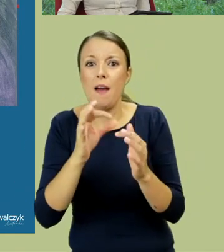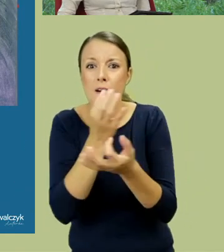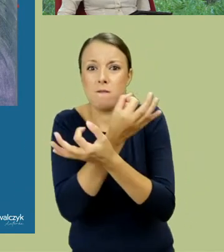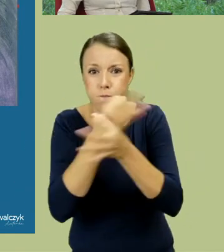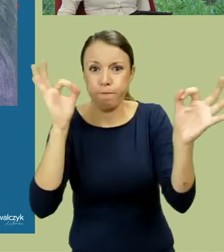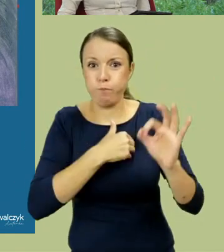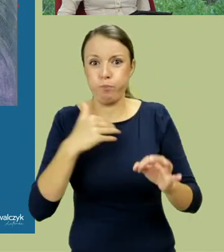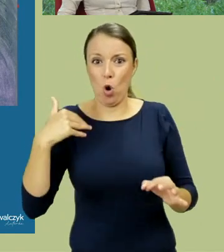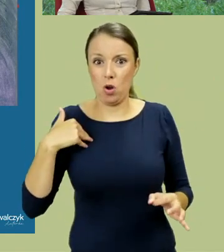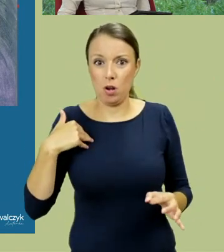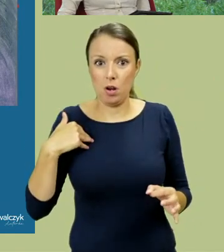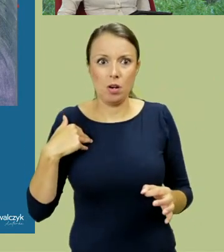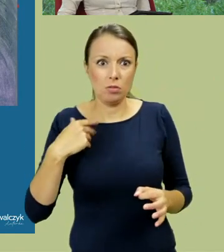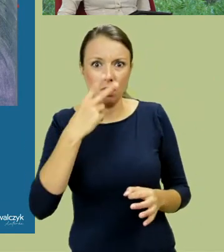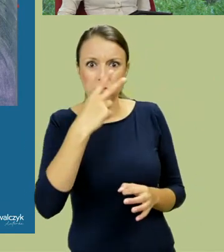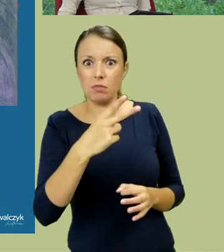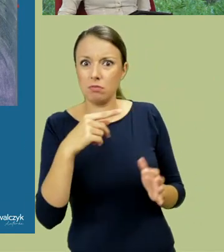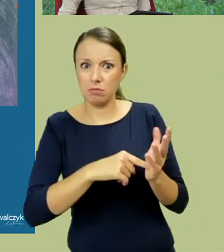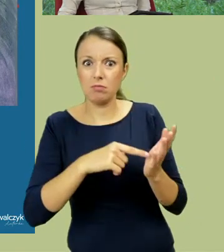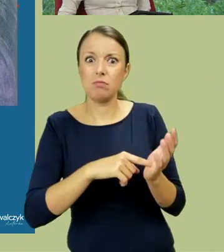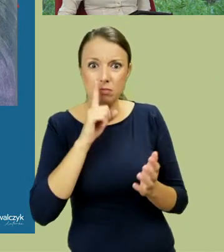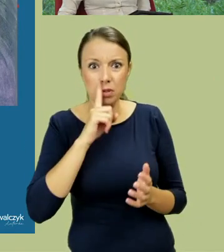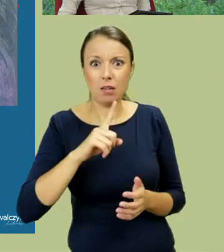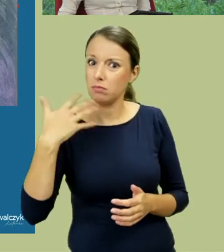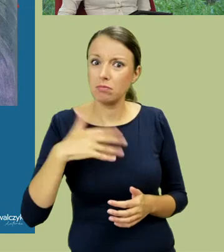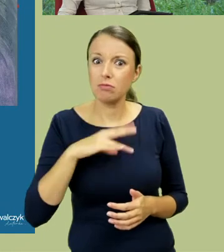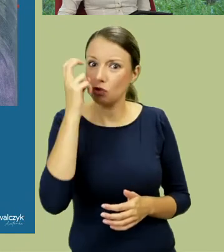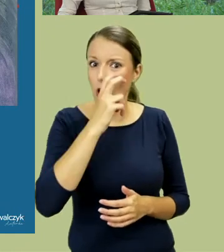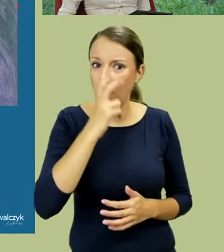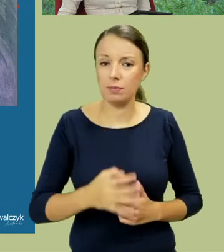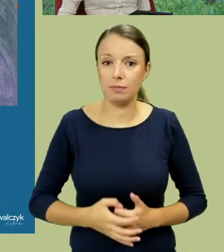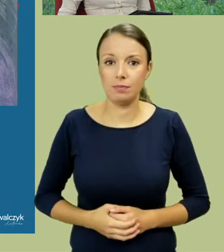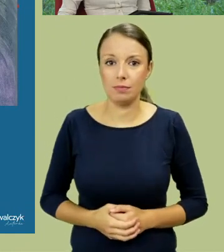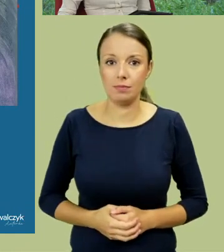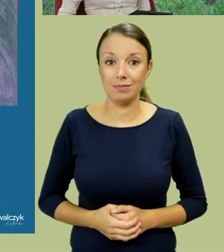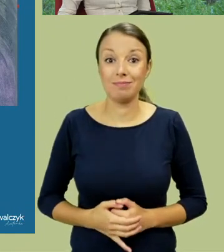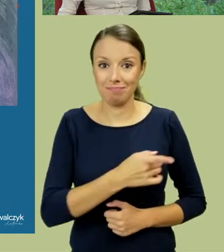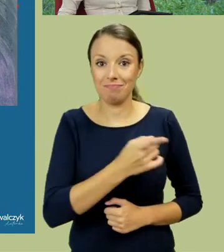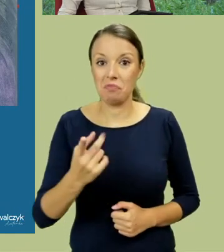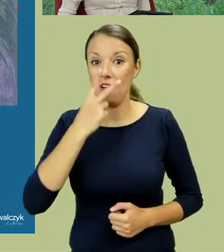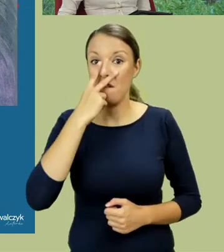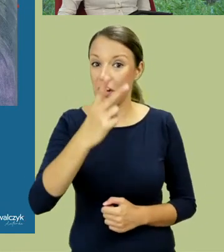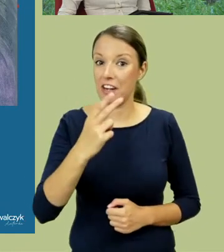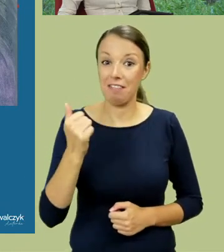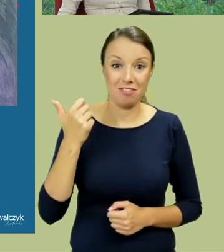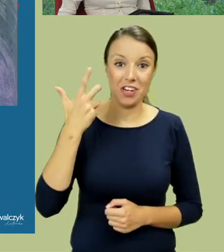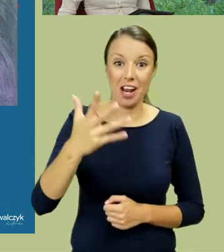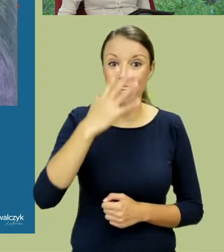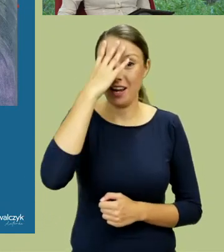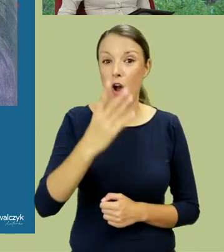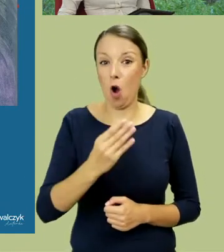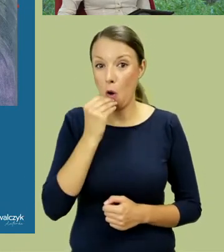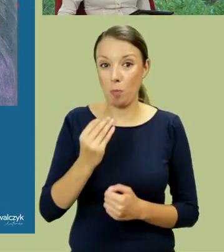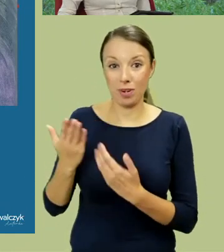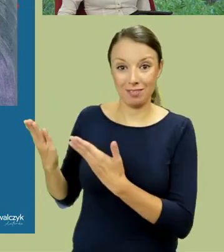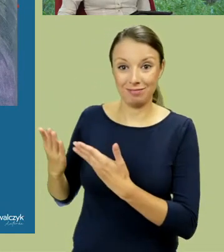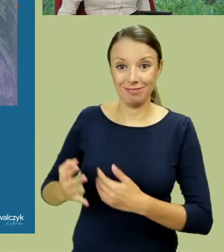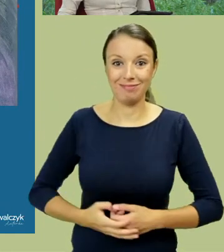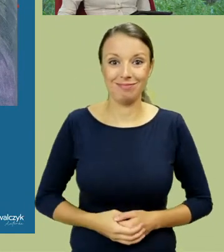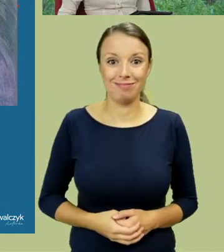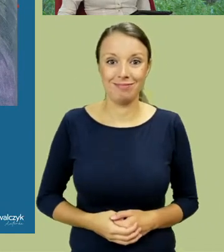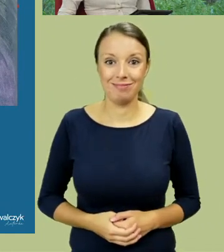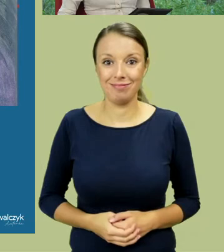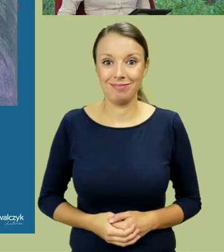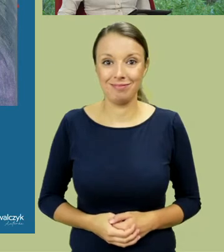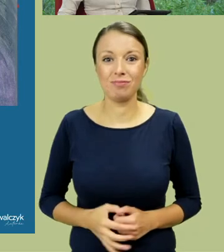barwny i widowiskowy. Tutaj właśnie mają Państwo kilka tylko obrazków z